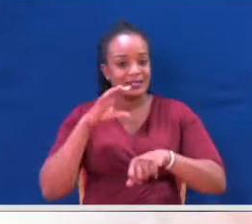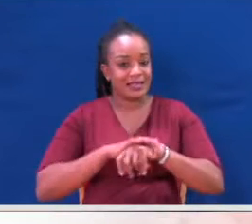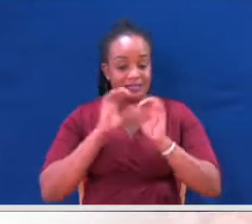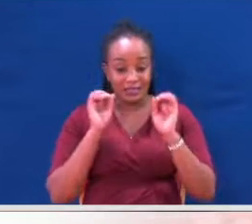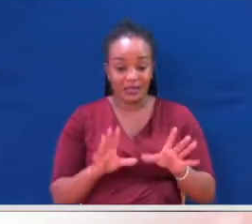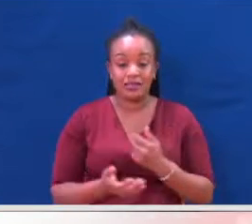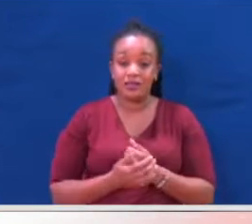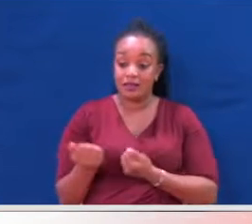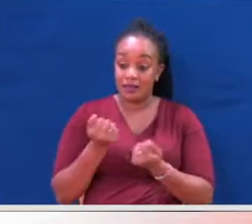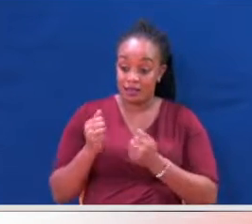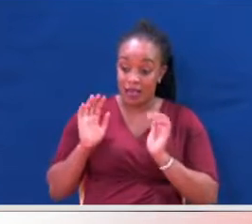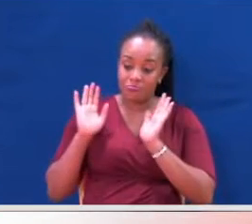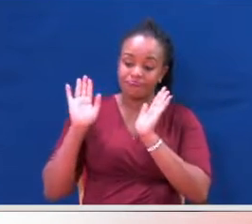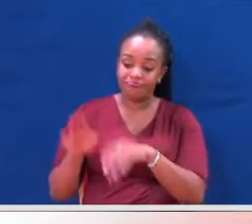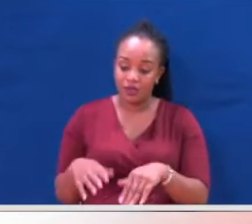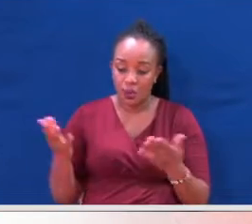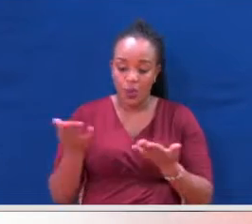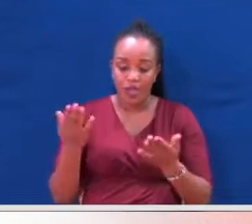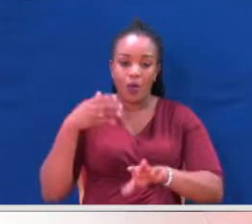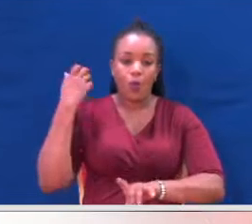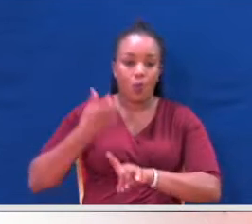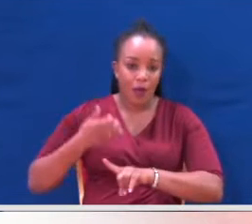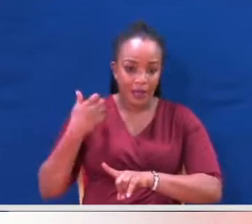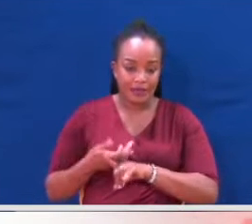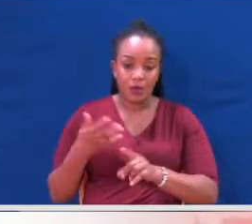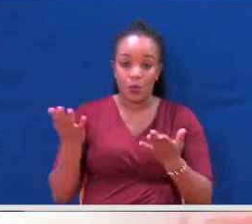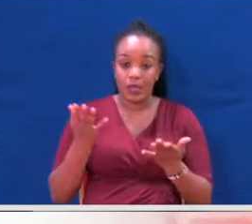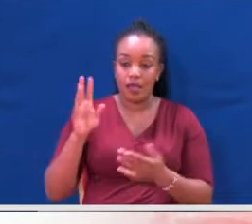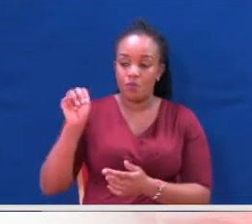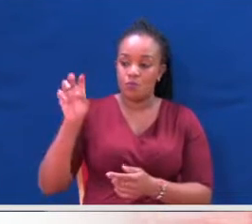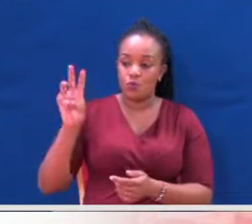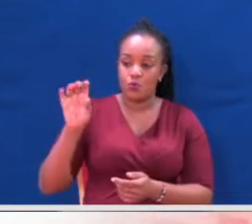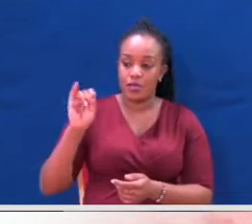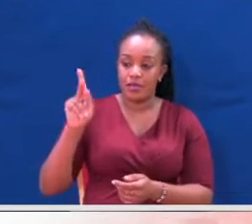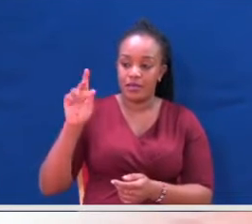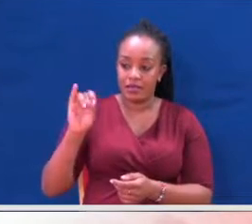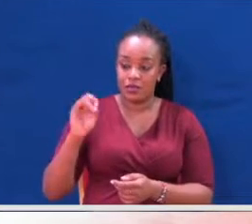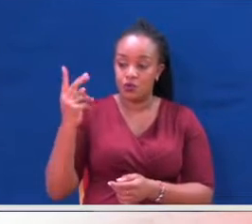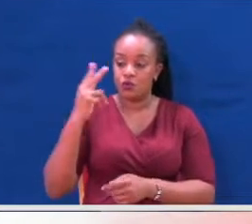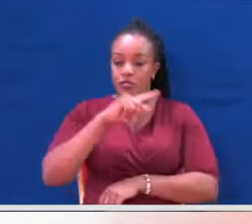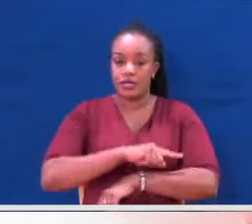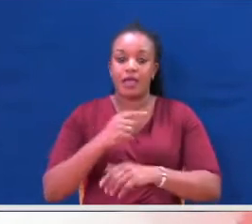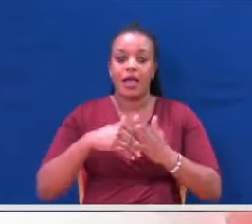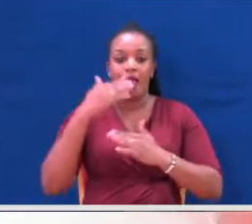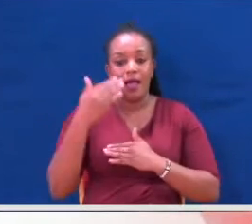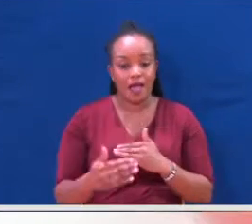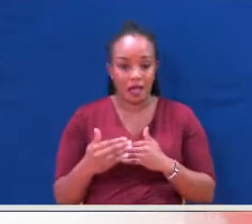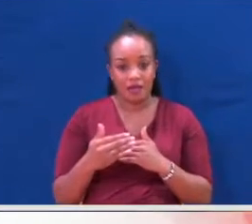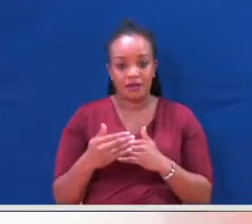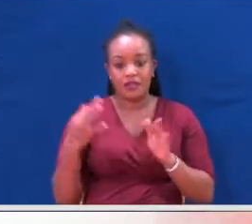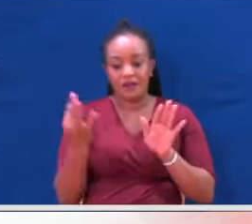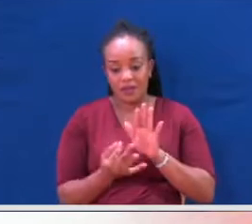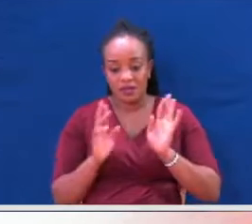be found abandoned at a quarry in Mweki, 2 days after a missing person report was filed at the Mweki police